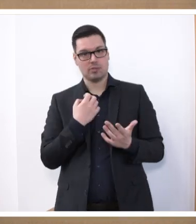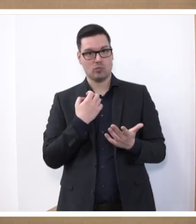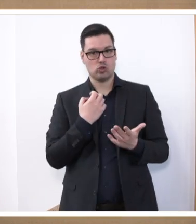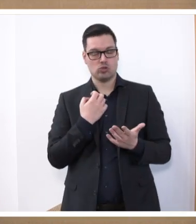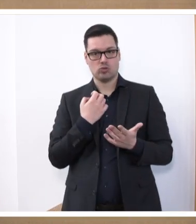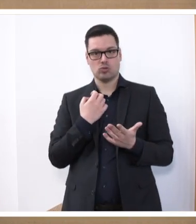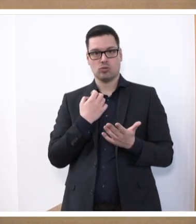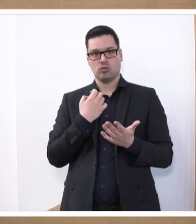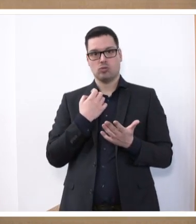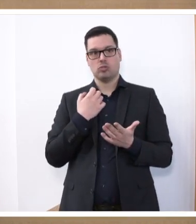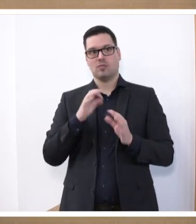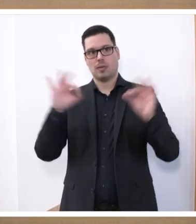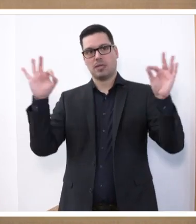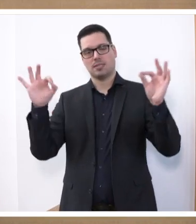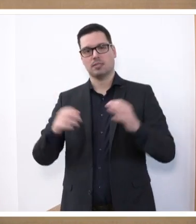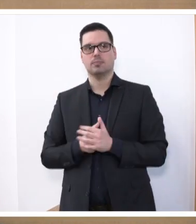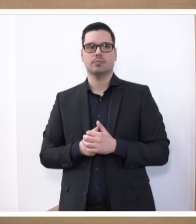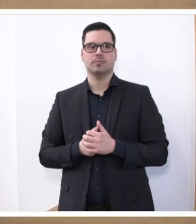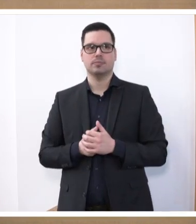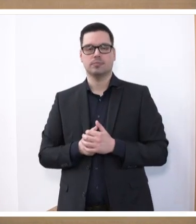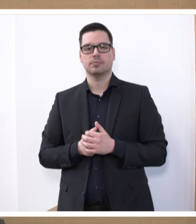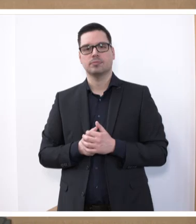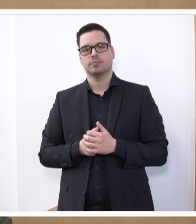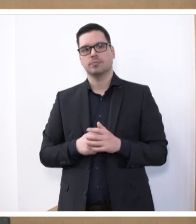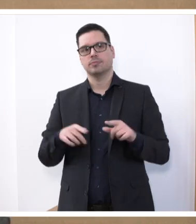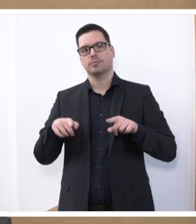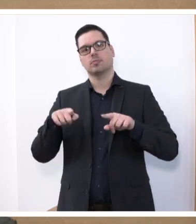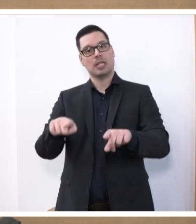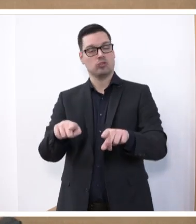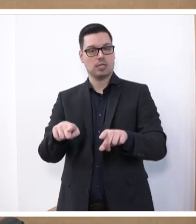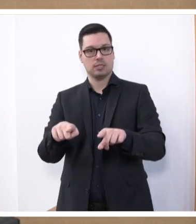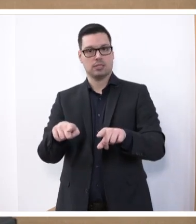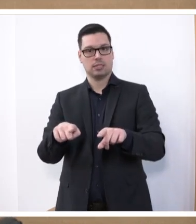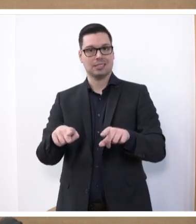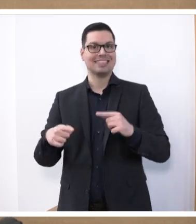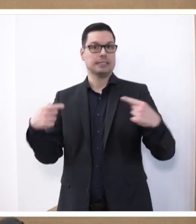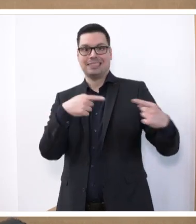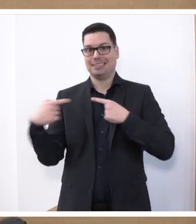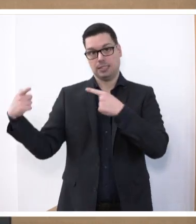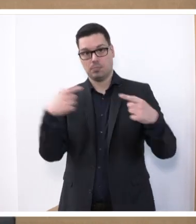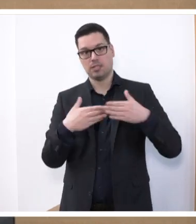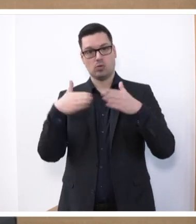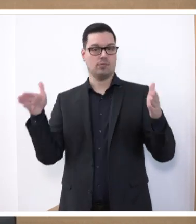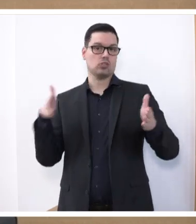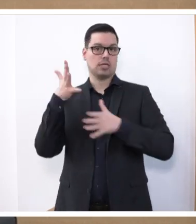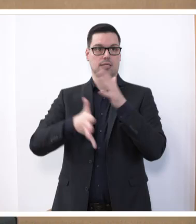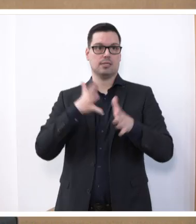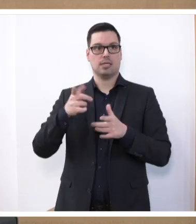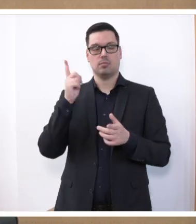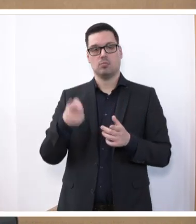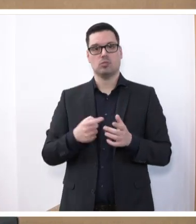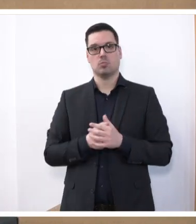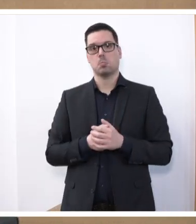sozusagen verbessern gleichzeitig das muss man aber in dieser Debatte der Öffentlichkeit auch sagen gibt